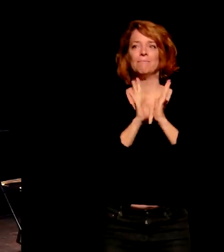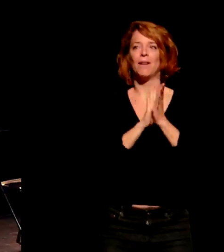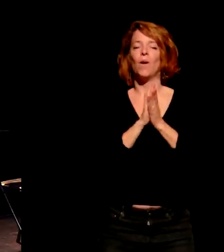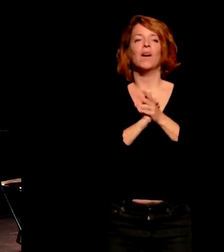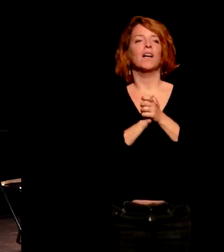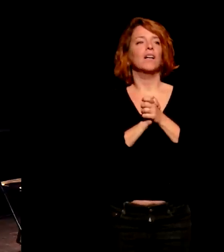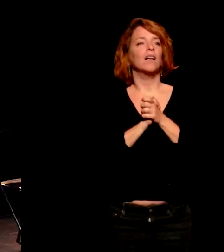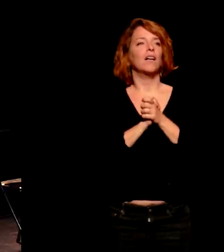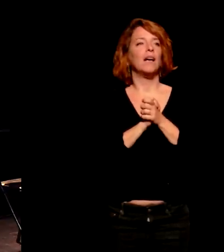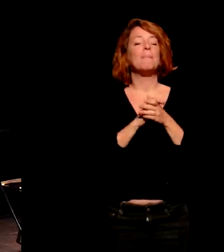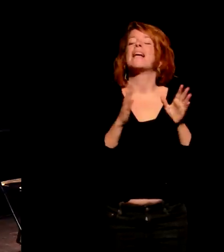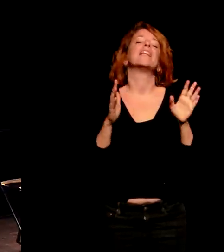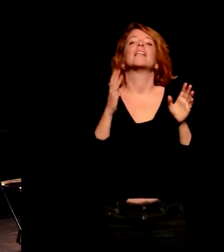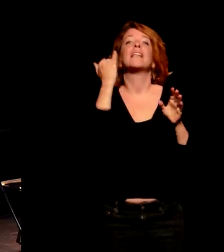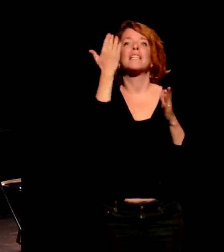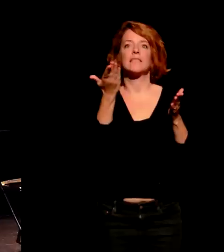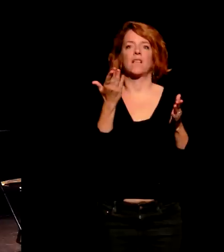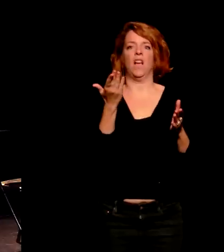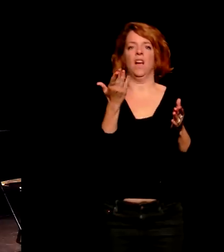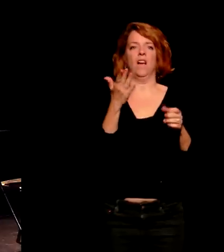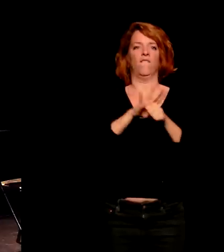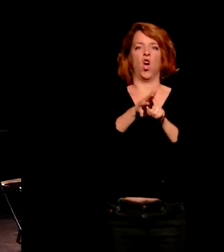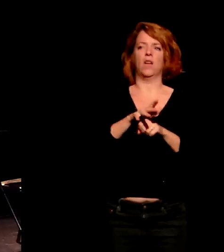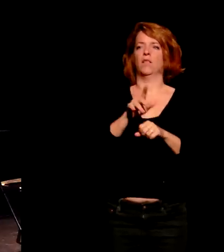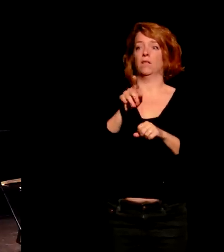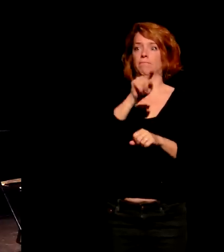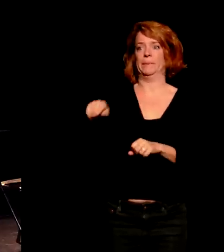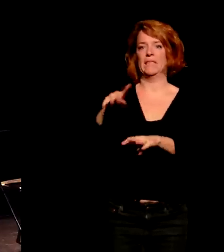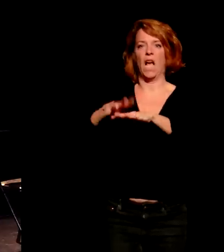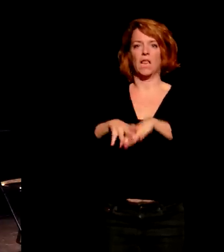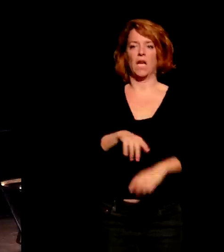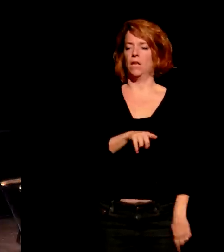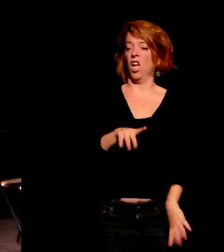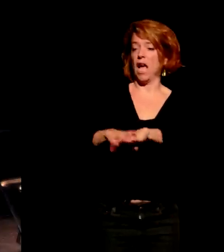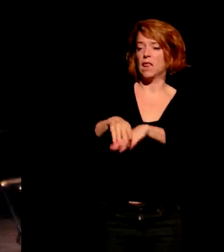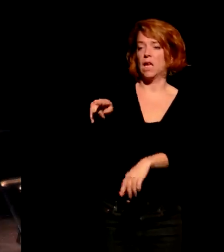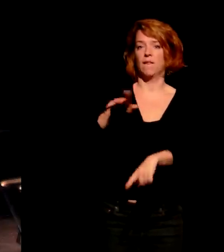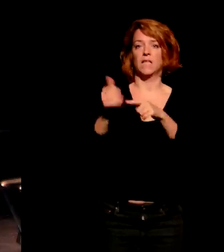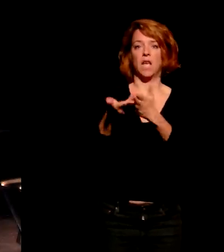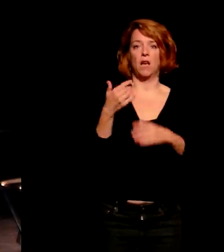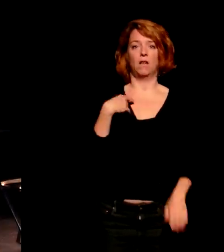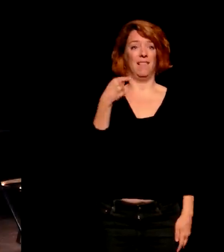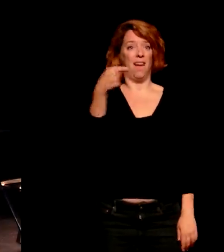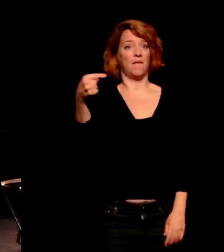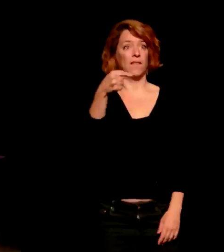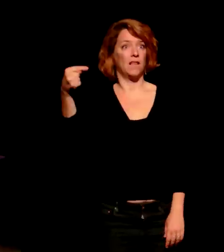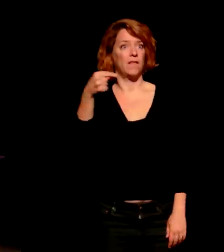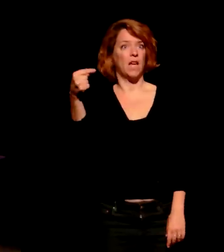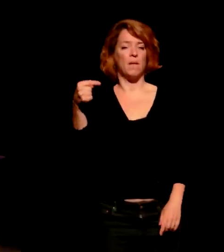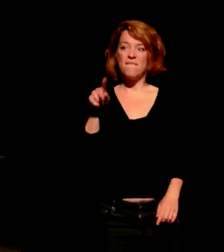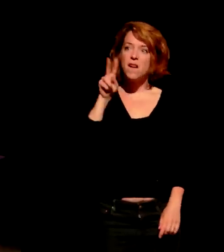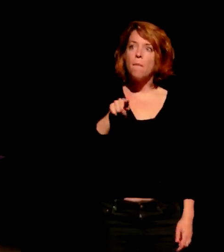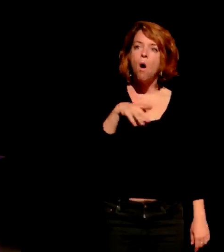Bon, mais il y a cette idée-là. Et cette logique du bouc émissaire a un double intérêt. D'une part, péjoration, on montre que vraiment,